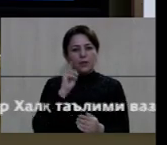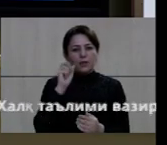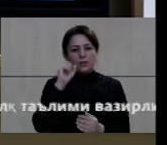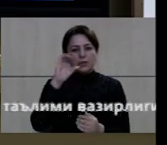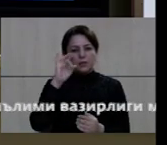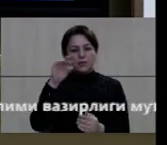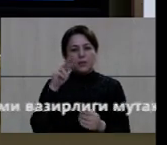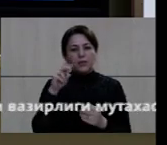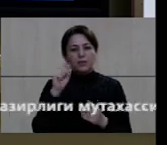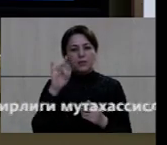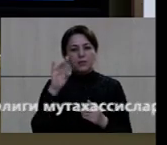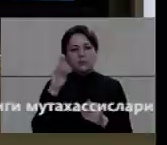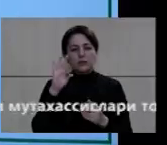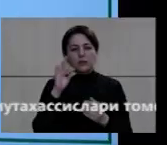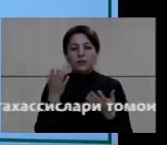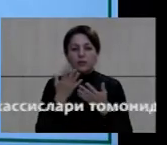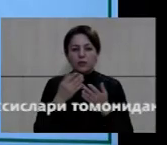Kasrlarni qanday bo'lamiz?